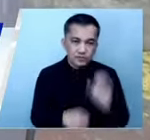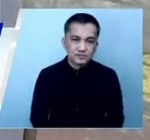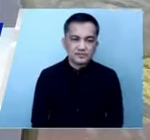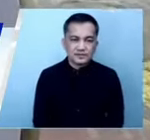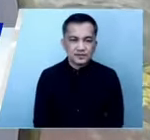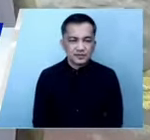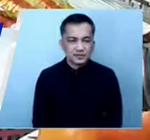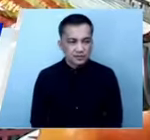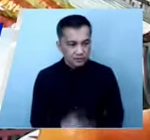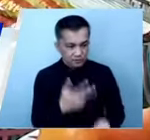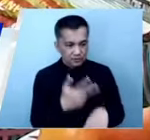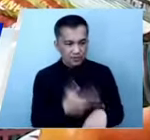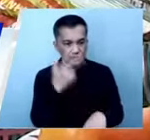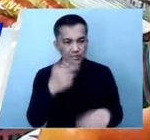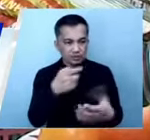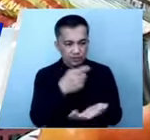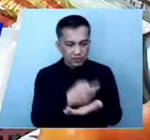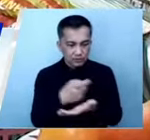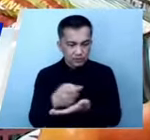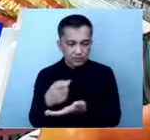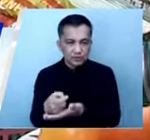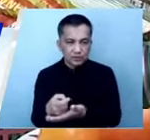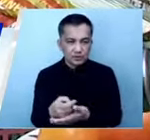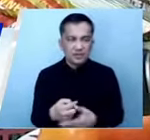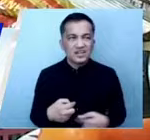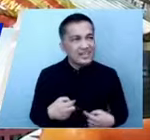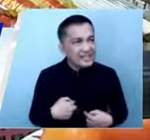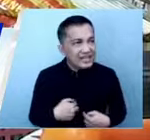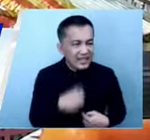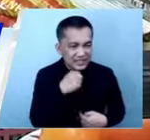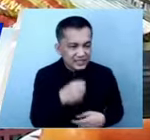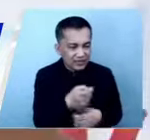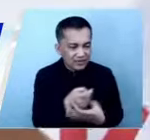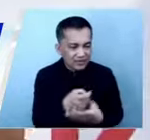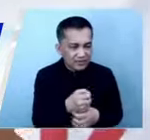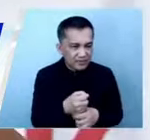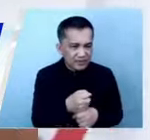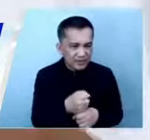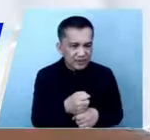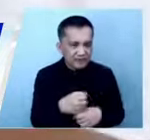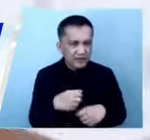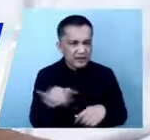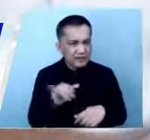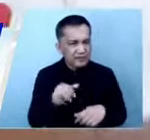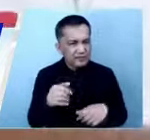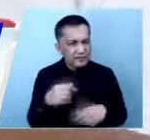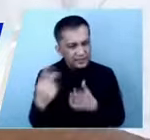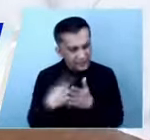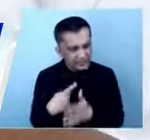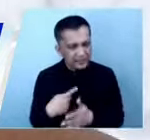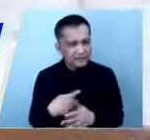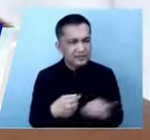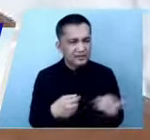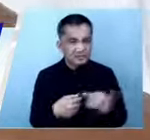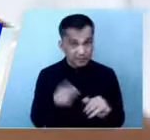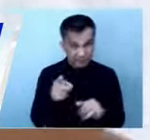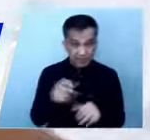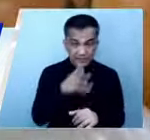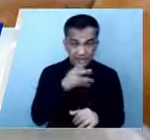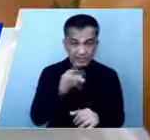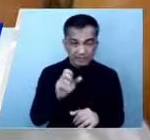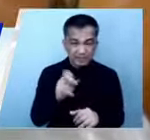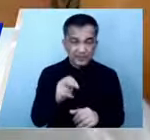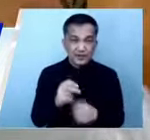tasang araw siya. Pag hindi ako mawawanag kape, parang pinapena ako. Gaya ka ba ni Nanay Carmen na coffee is